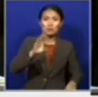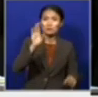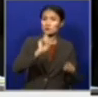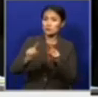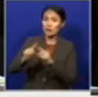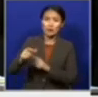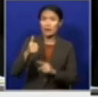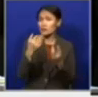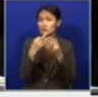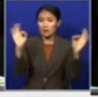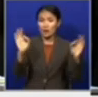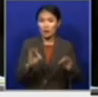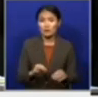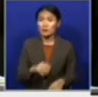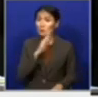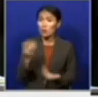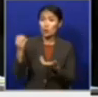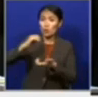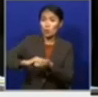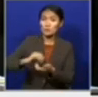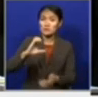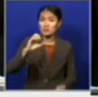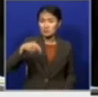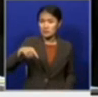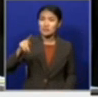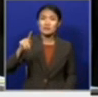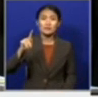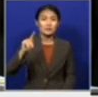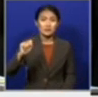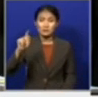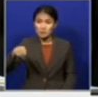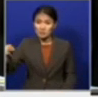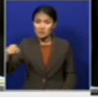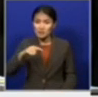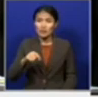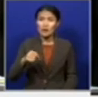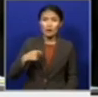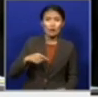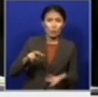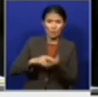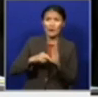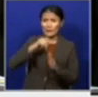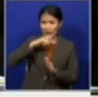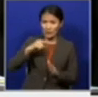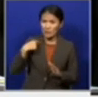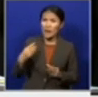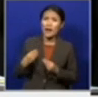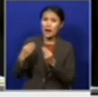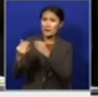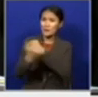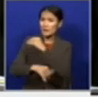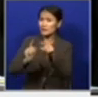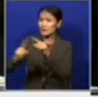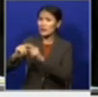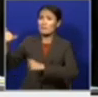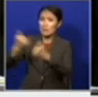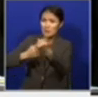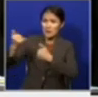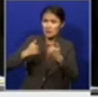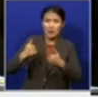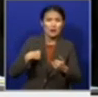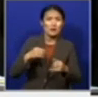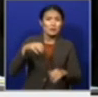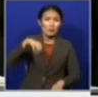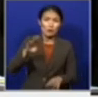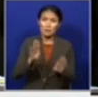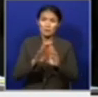จระหว่างไทยสหรัฐพ.ศ. 2511และอาจต้องเปิดธุรกิจบริการเพิ่มเติมมากก